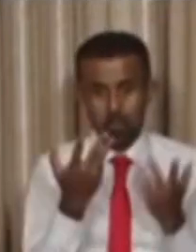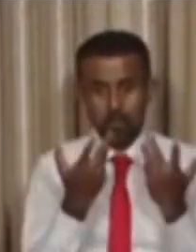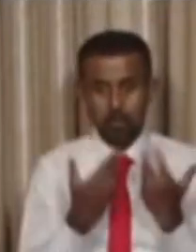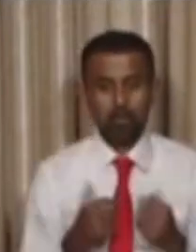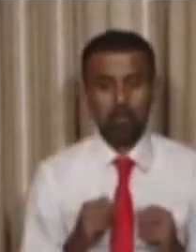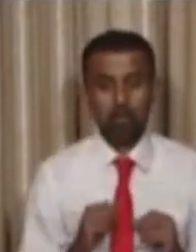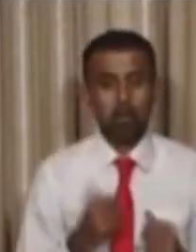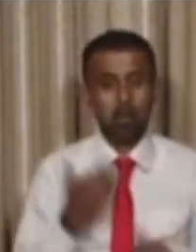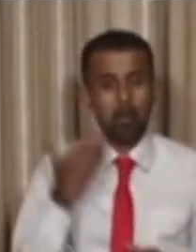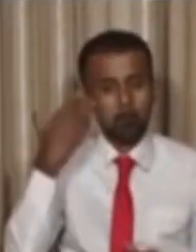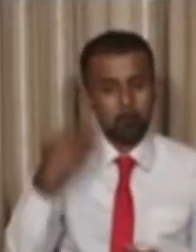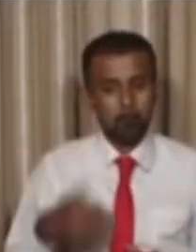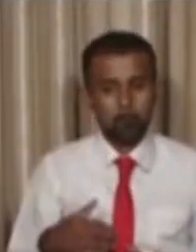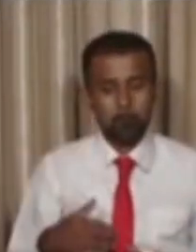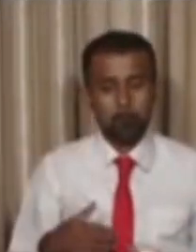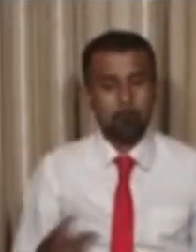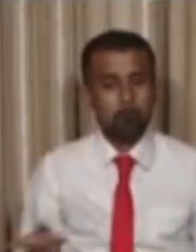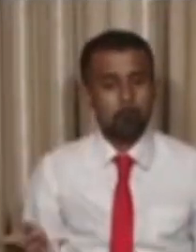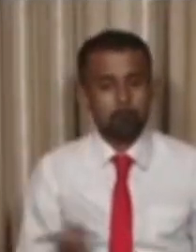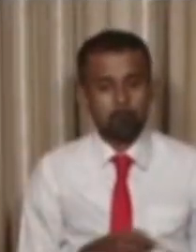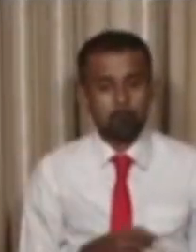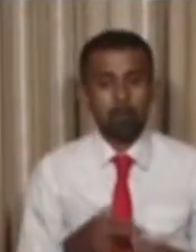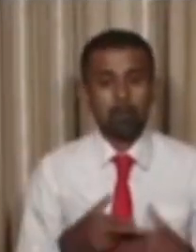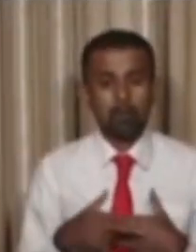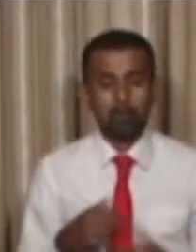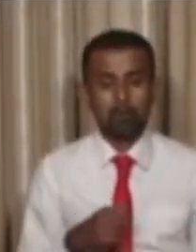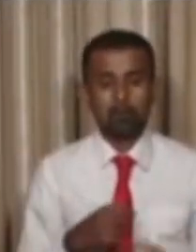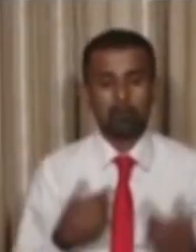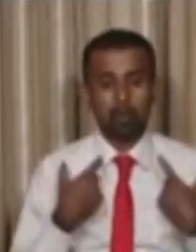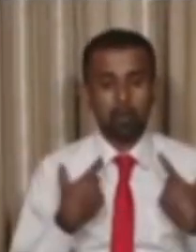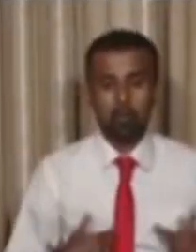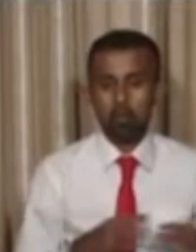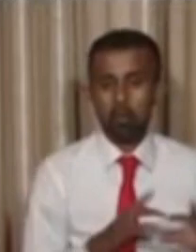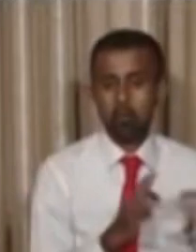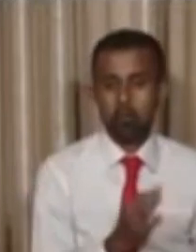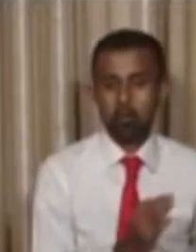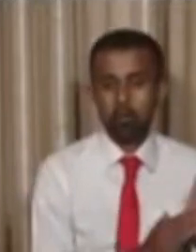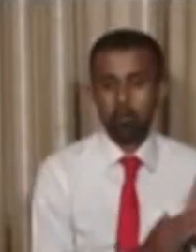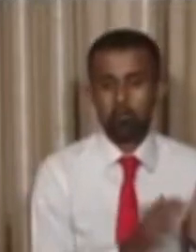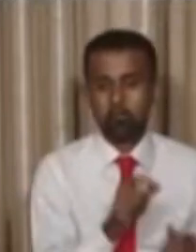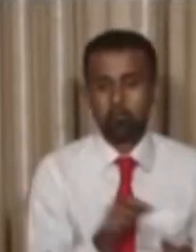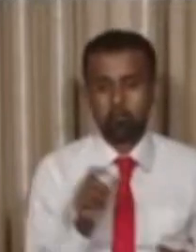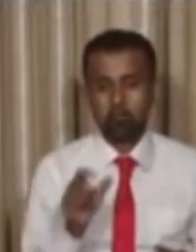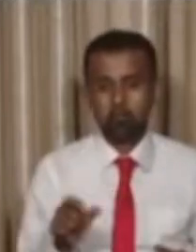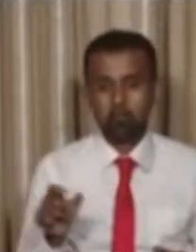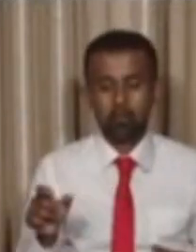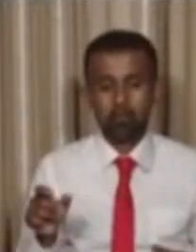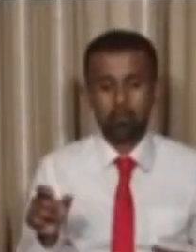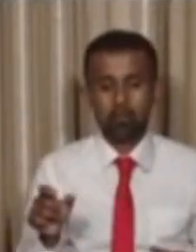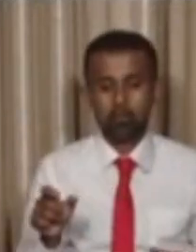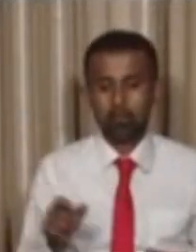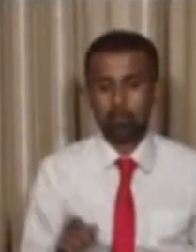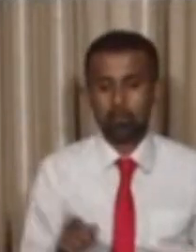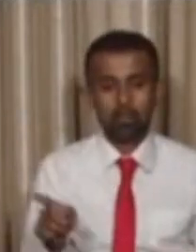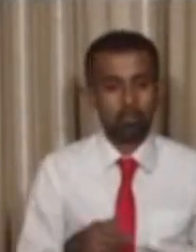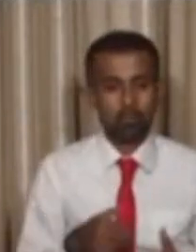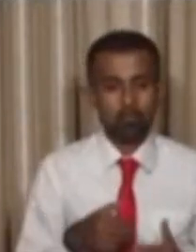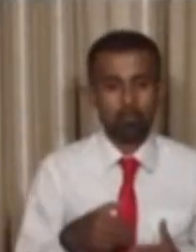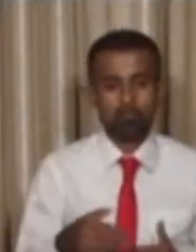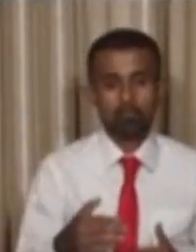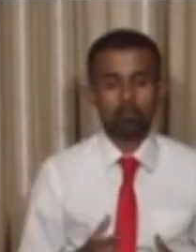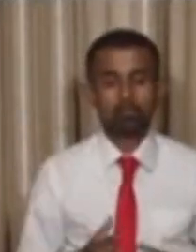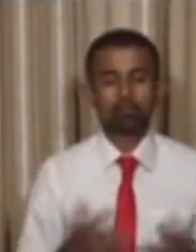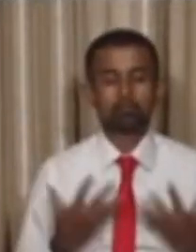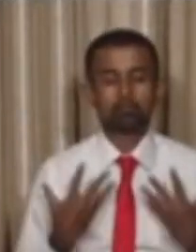இருந்த இந்த குடும்பத்தை, ராஜபக்ச குடும்பத்தைச் சேர்ந்தவர்கள் எந்த காலத்திலும் அவர்கள் நிம்மதியோடு இருக்கப் போவதில்லை என்பதைத்தான் கர்ம வினை